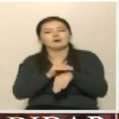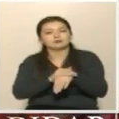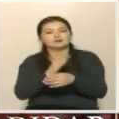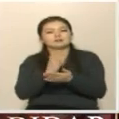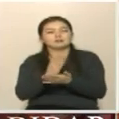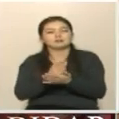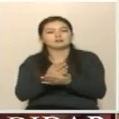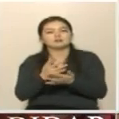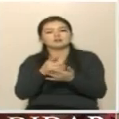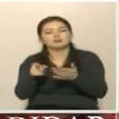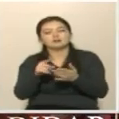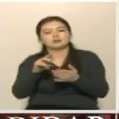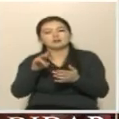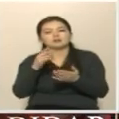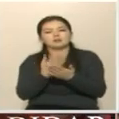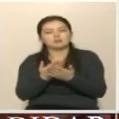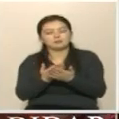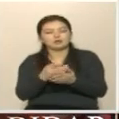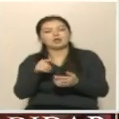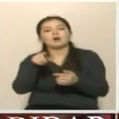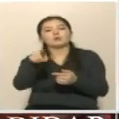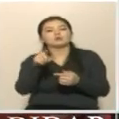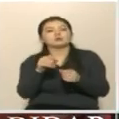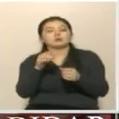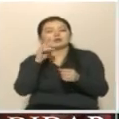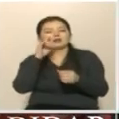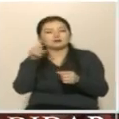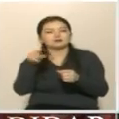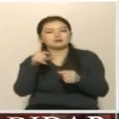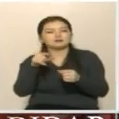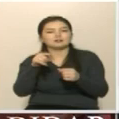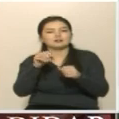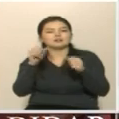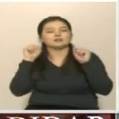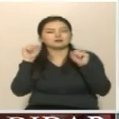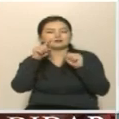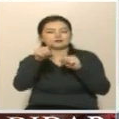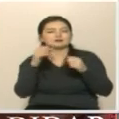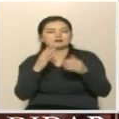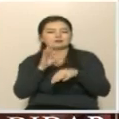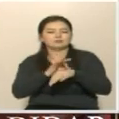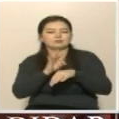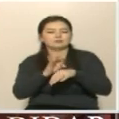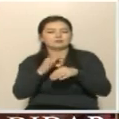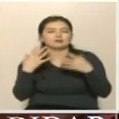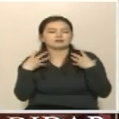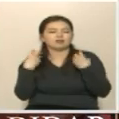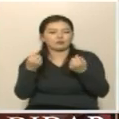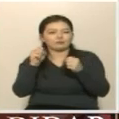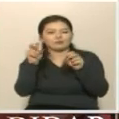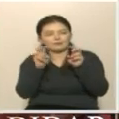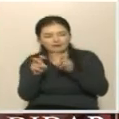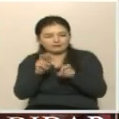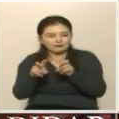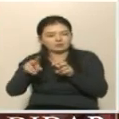министерствами как подчеркнула ли Азат исингалиева заместитель руководителя управления здравоохранения ответственность за эти непроверенные зачастую